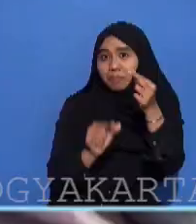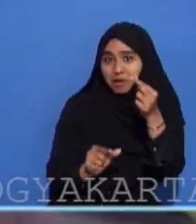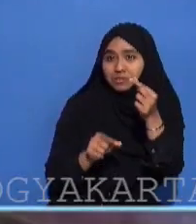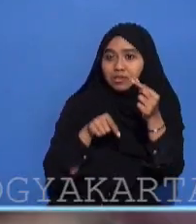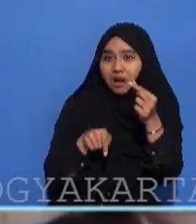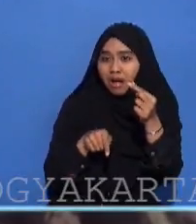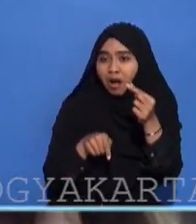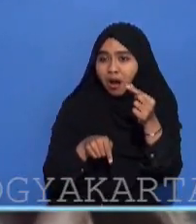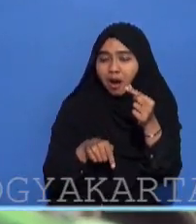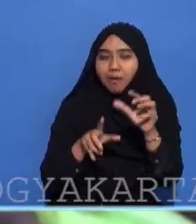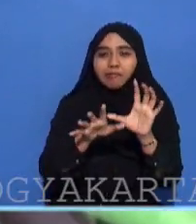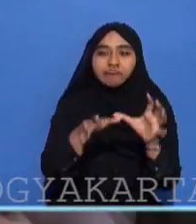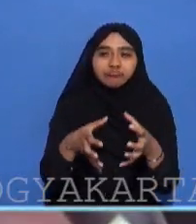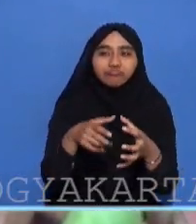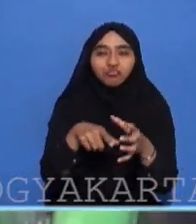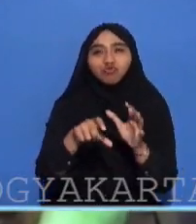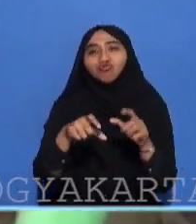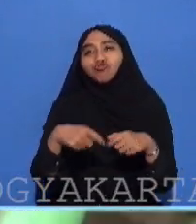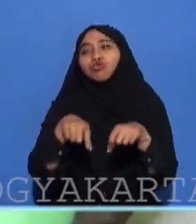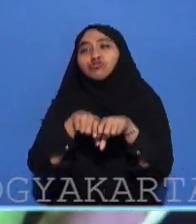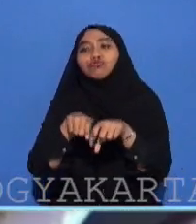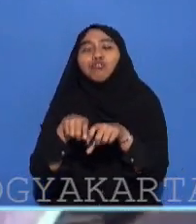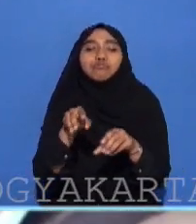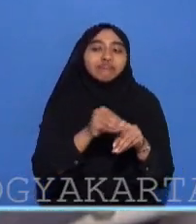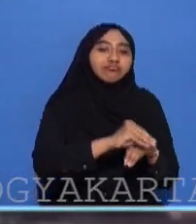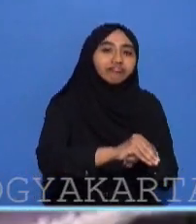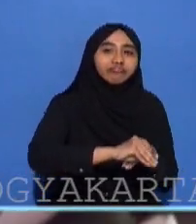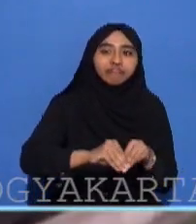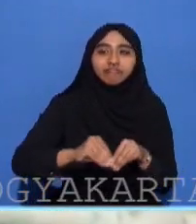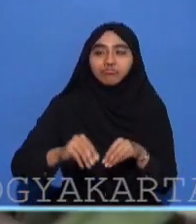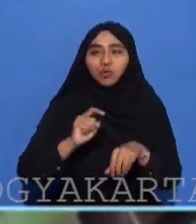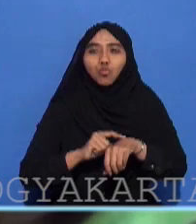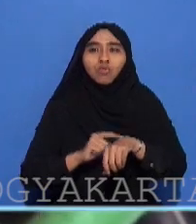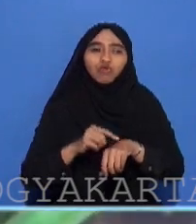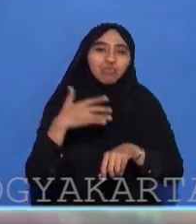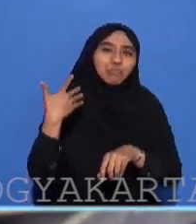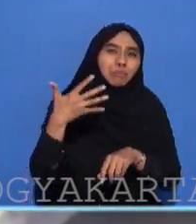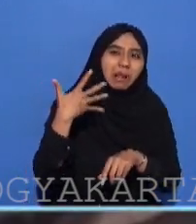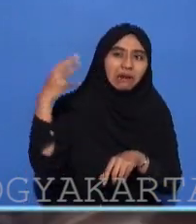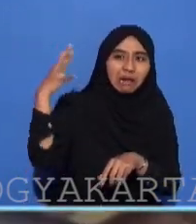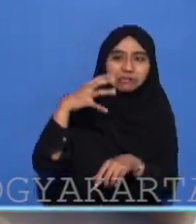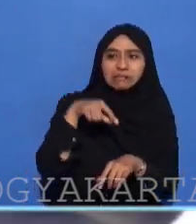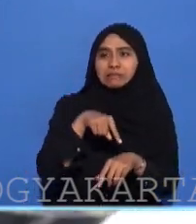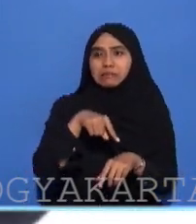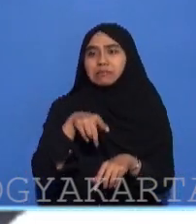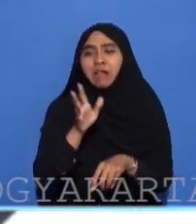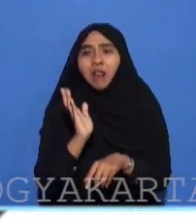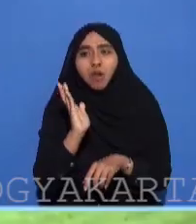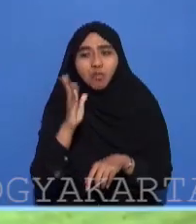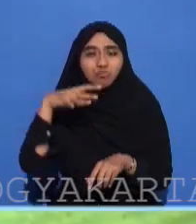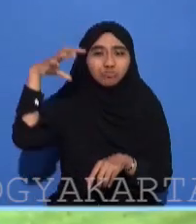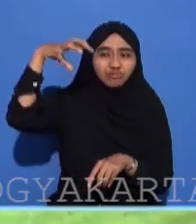mujudaken taneman ingkang cocok sanget dipun tanem wonten ing mangsa ketiga. Taneman menika mboten cocok ing lahan ingkang kandhetan